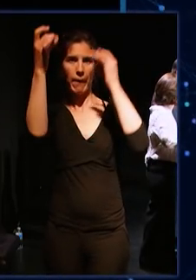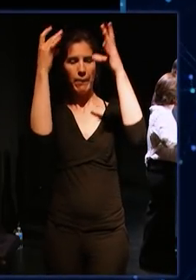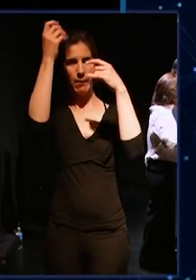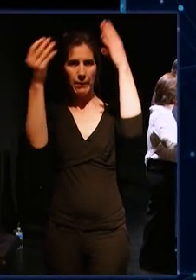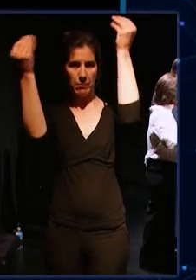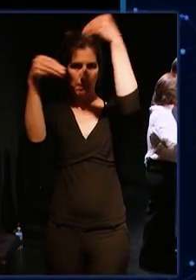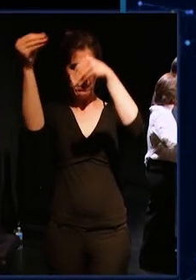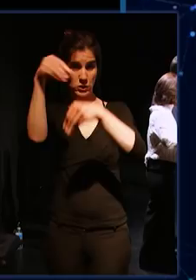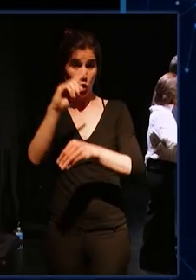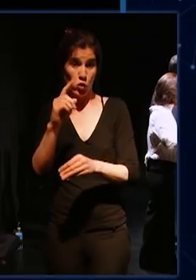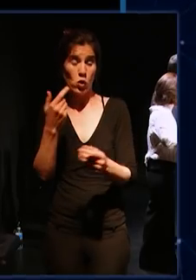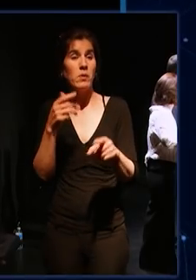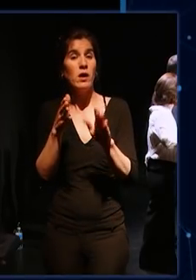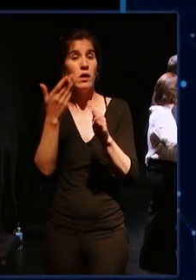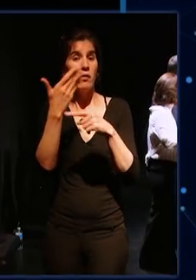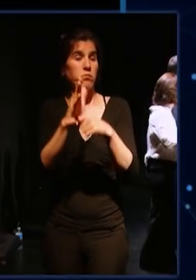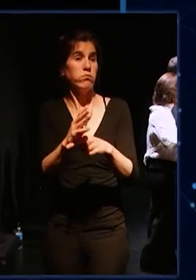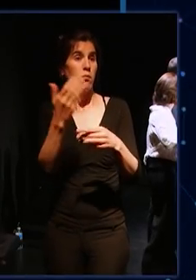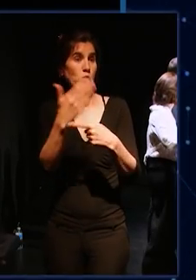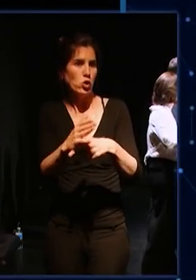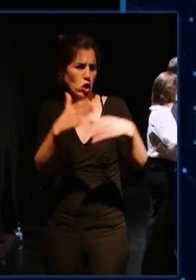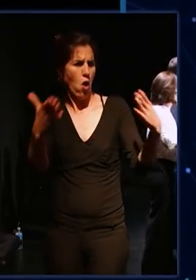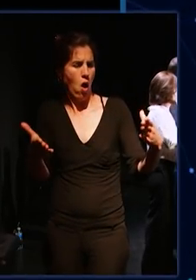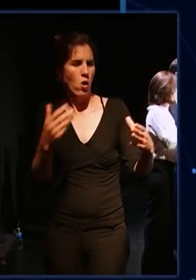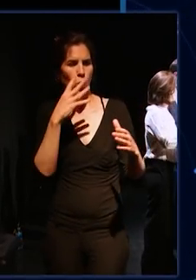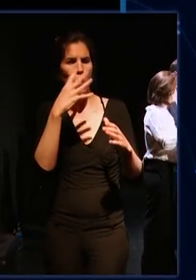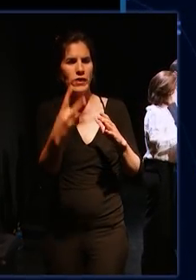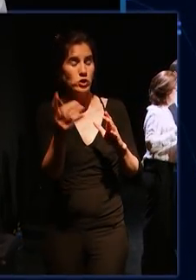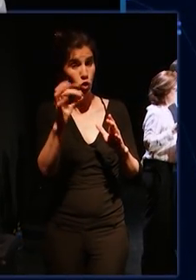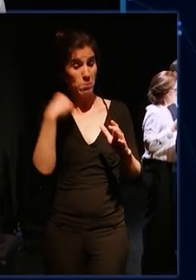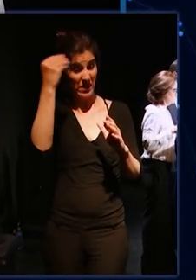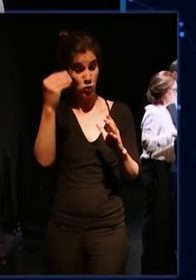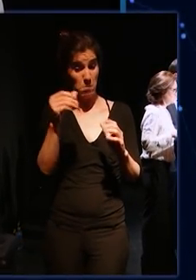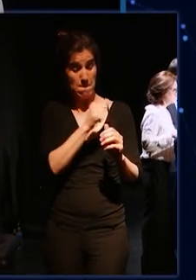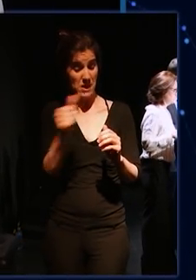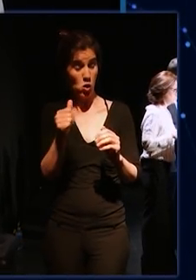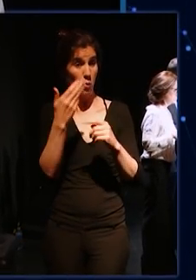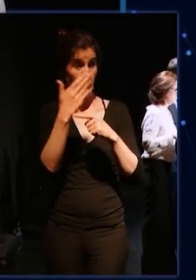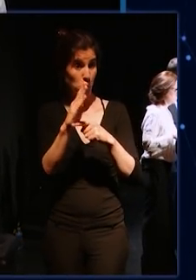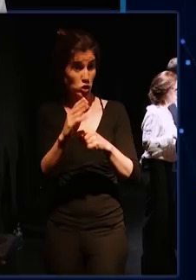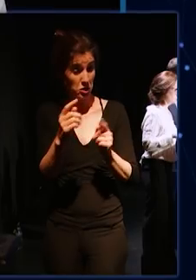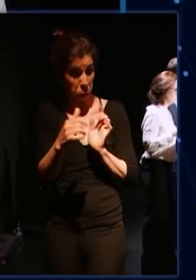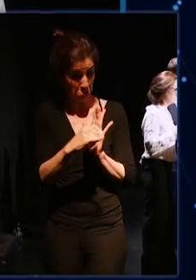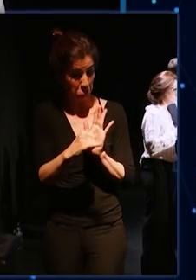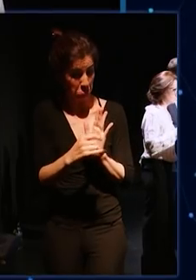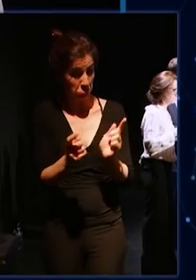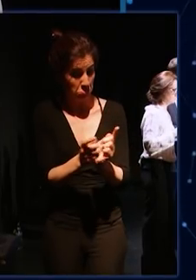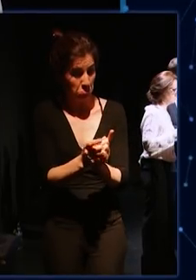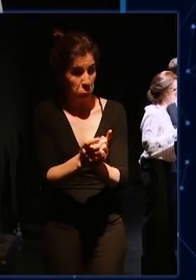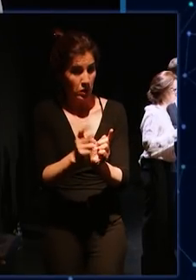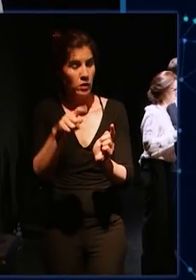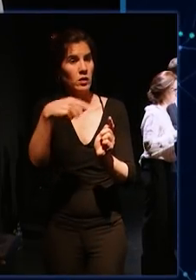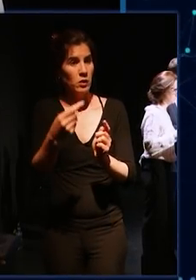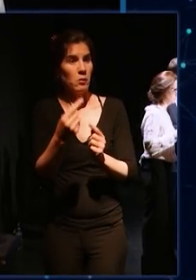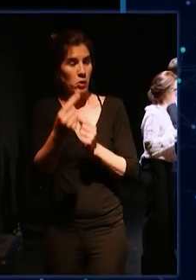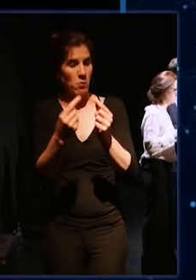de grans propostes en 4 anys. Crec que ens hauríem de centrar en les propostes més properes. Podríem fer una gran proposta, però si en 4 anys totes les que he esmentat